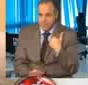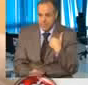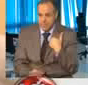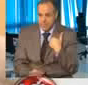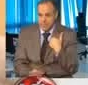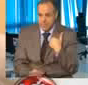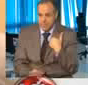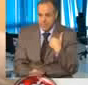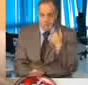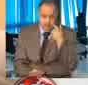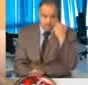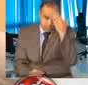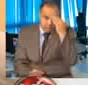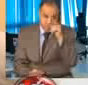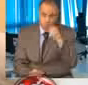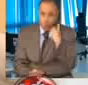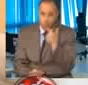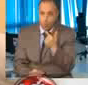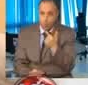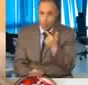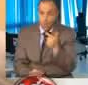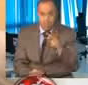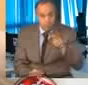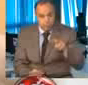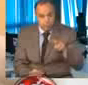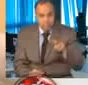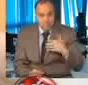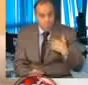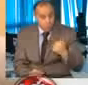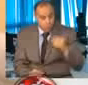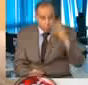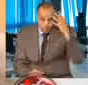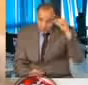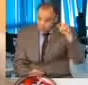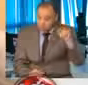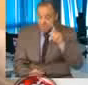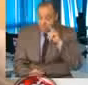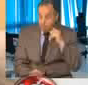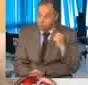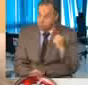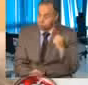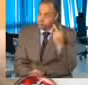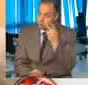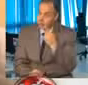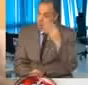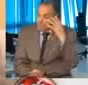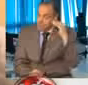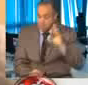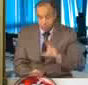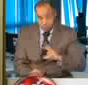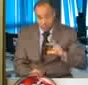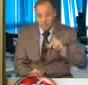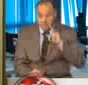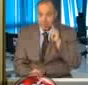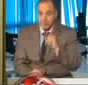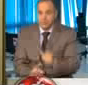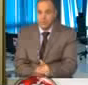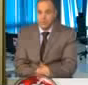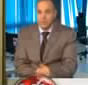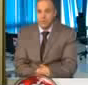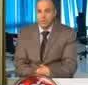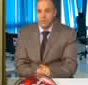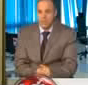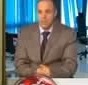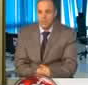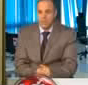جولي فيليسيت، ونقول اللي غيال مو عندنا طاقات في تونس وعندنا نساء فنانات نفتخروا بهم.